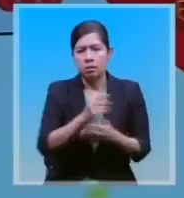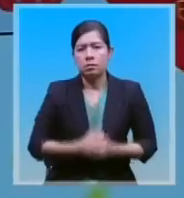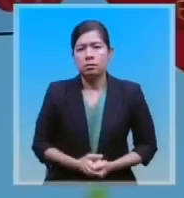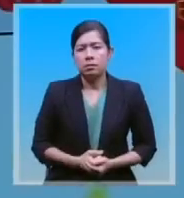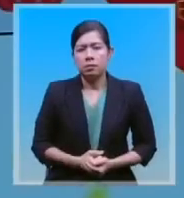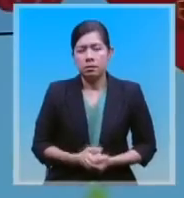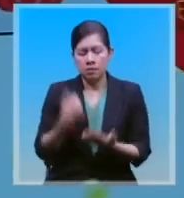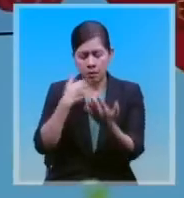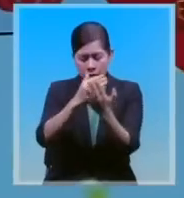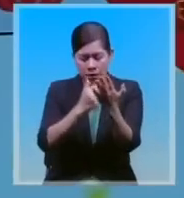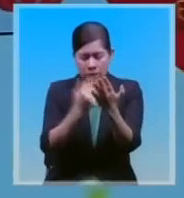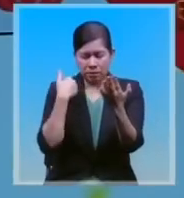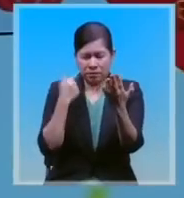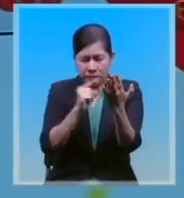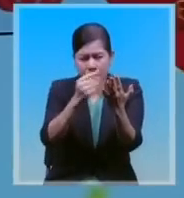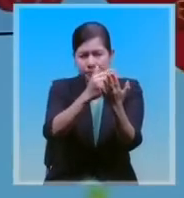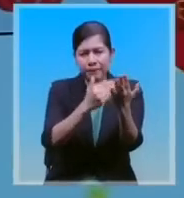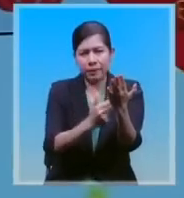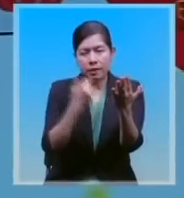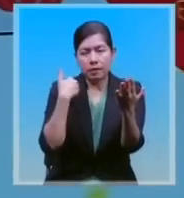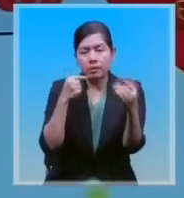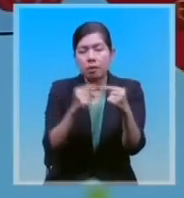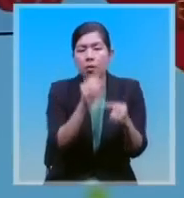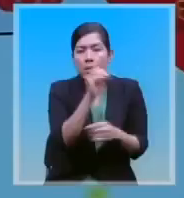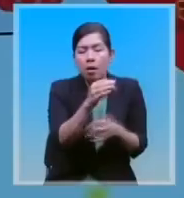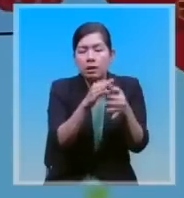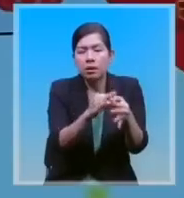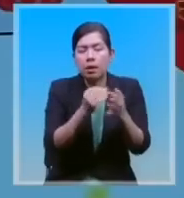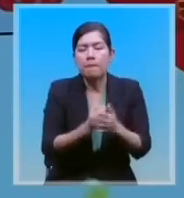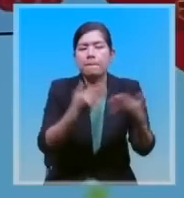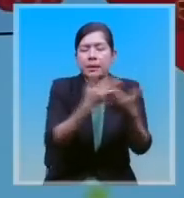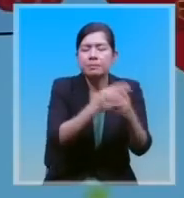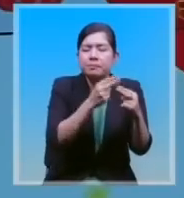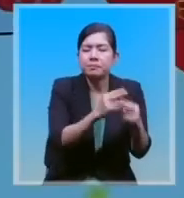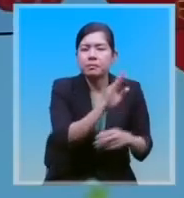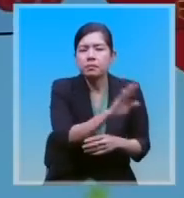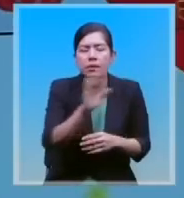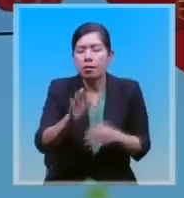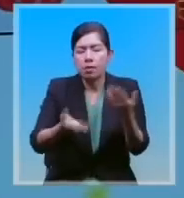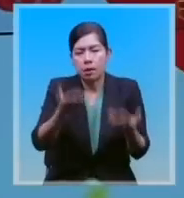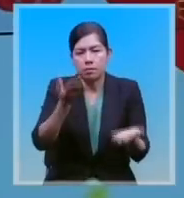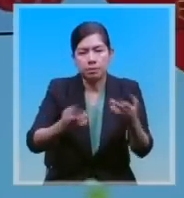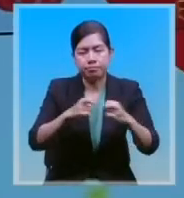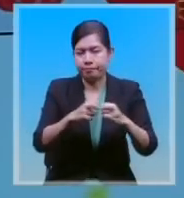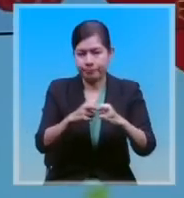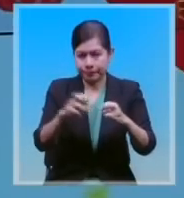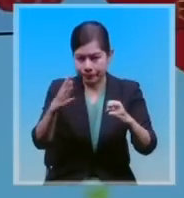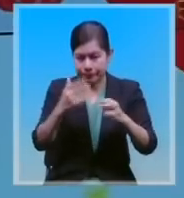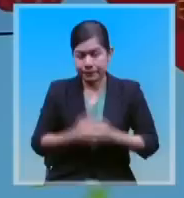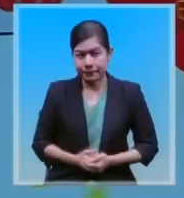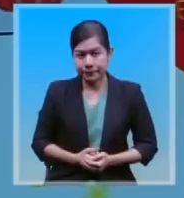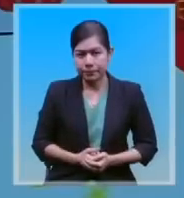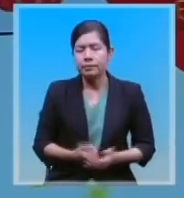ไม่ได้เห็นความสำคัญอะไรจะเปลี่ยนเพื่อหวังผลทางการเมืองนะคะประเด็นเปลี่ยนย่อยอื่นๆที่น่าสนใจที่ทำเนียบรัฐบาล